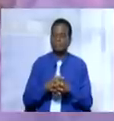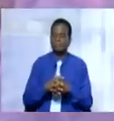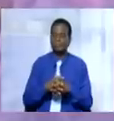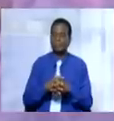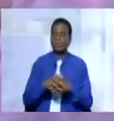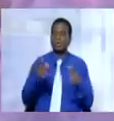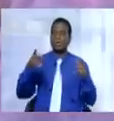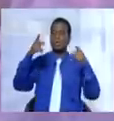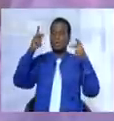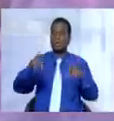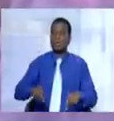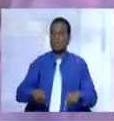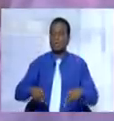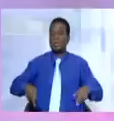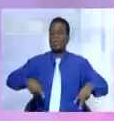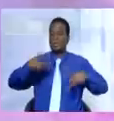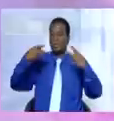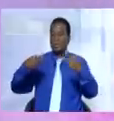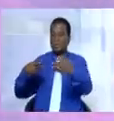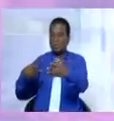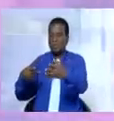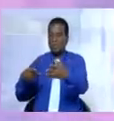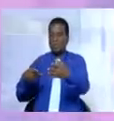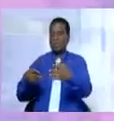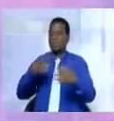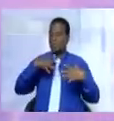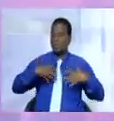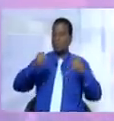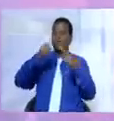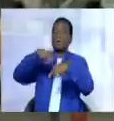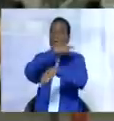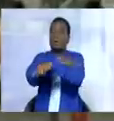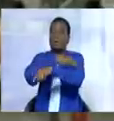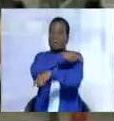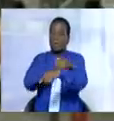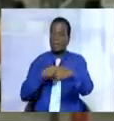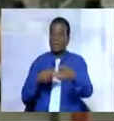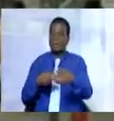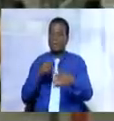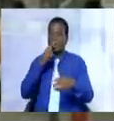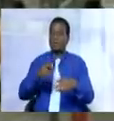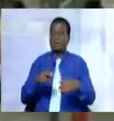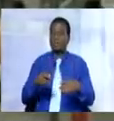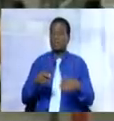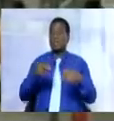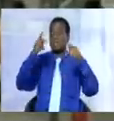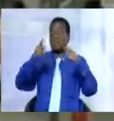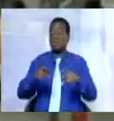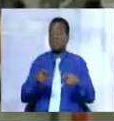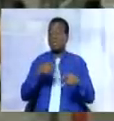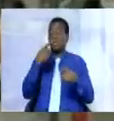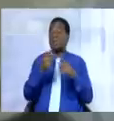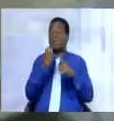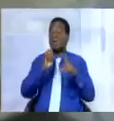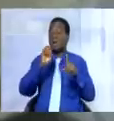Ces survivants du village d'Isgué dans l'état de Borno sont soignés à l'hôpital de Maïdougouri. Ils sont les rescapés du raid mené samedi par